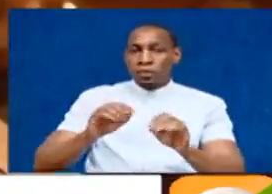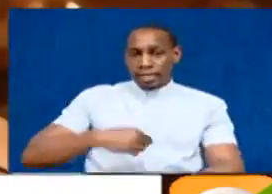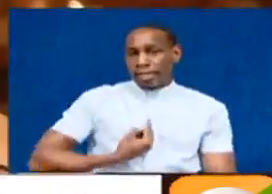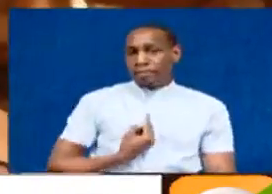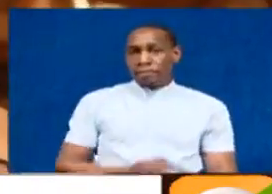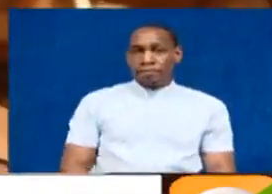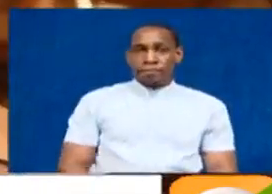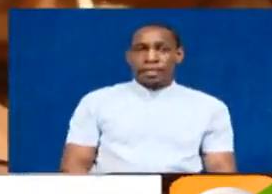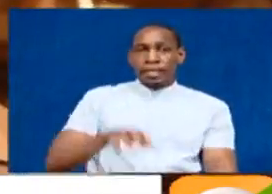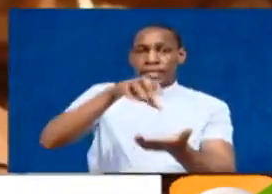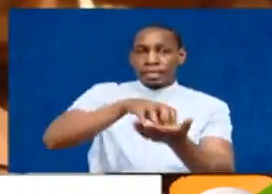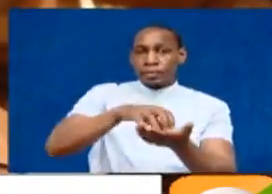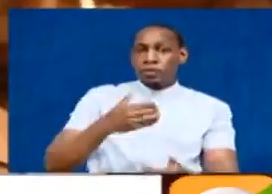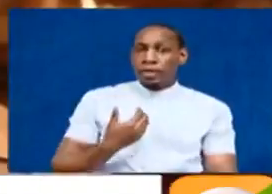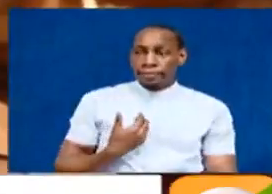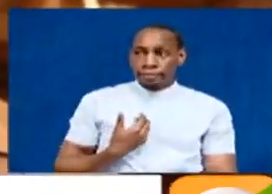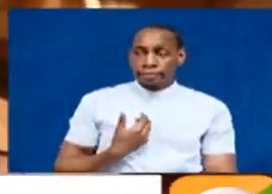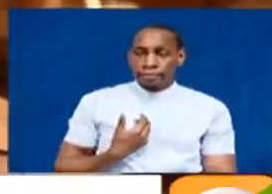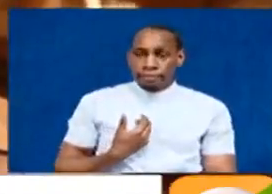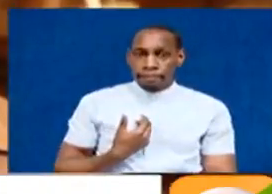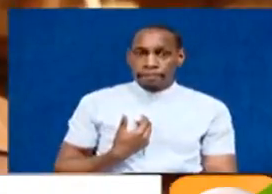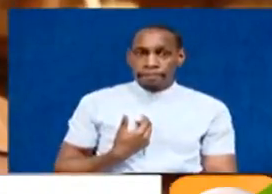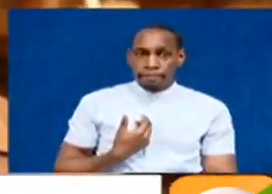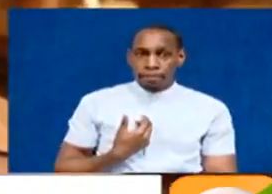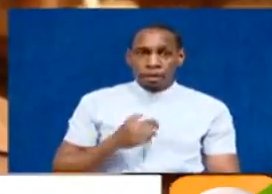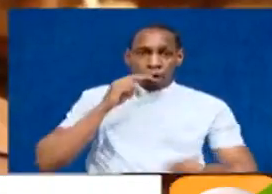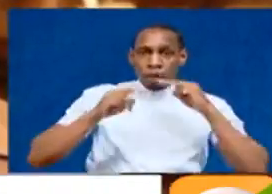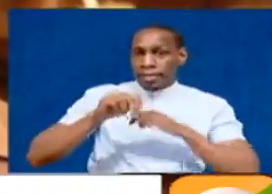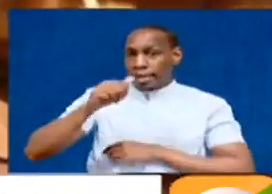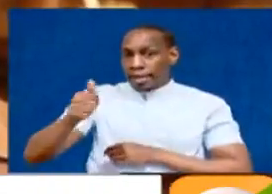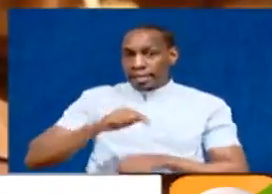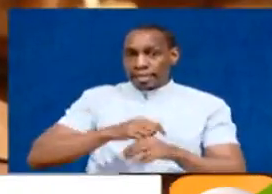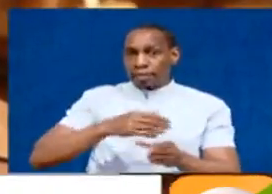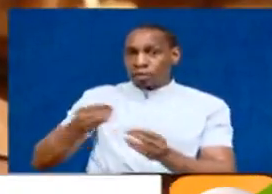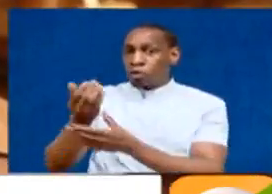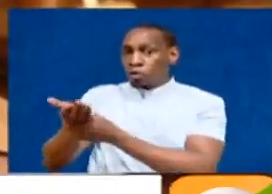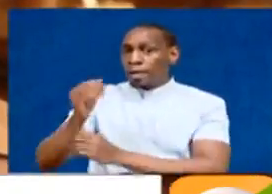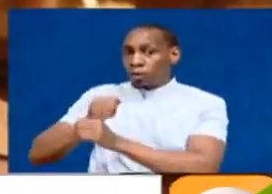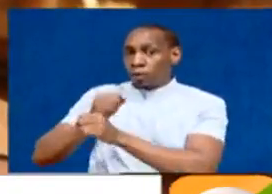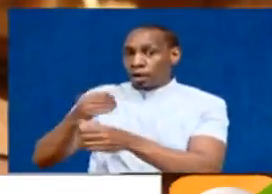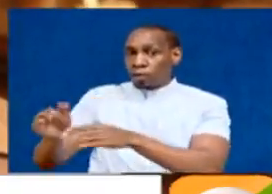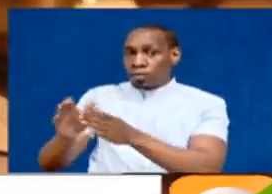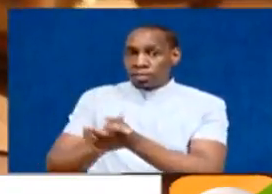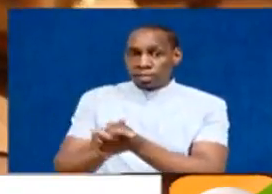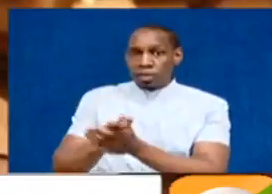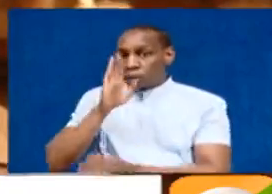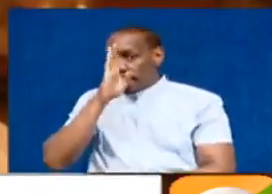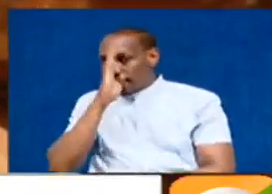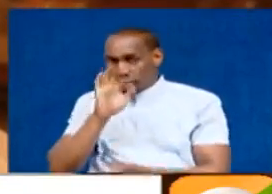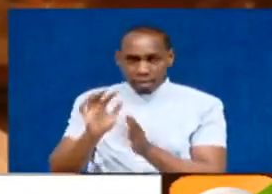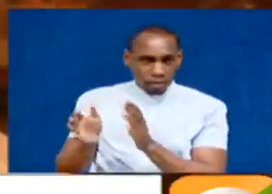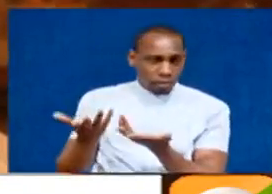mimi. Kwa hii hali tulio ambayo hatuoni, kuna hoteli zingine ukienda kuomba kazi huwa kidogo